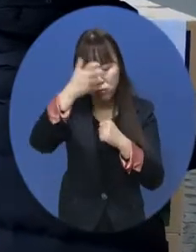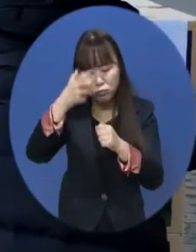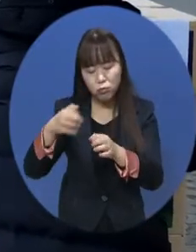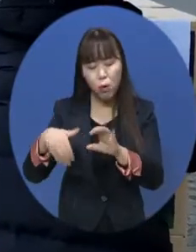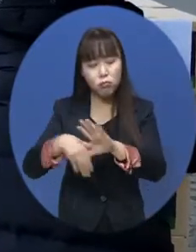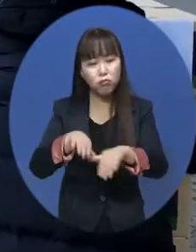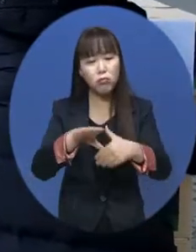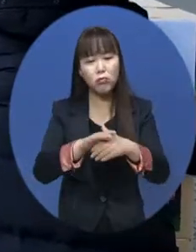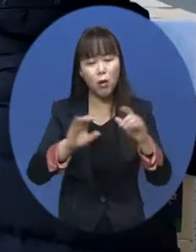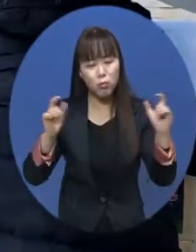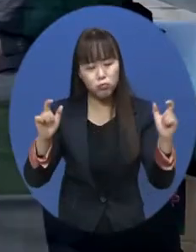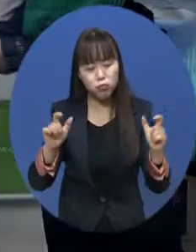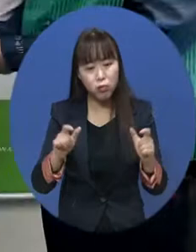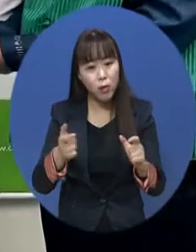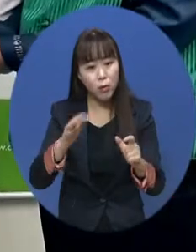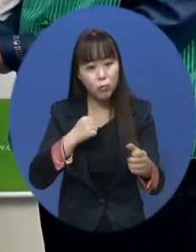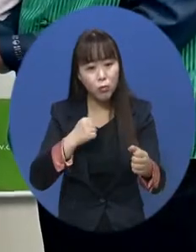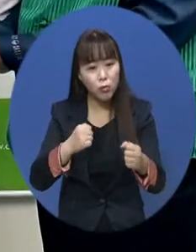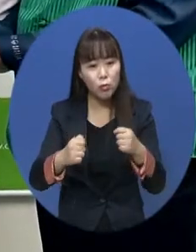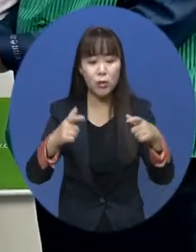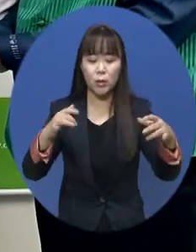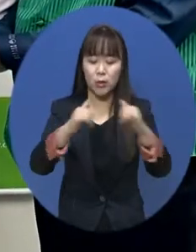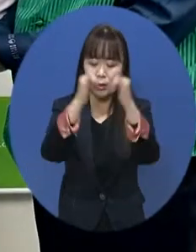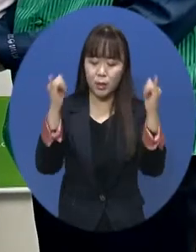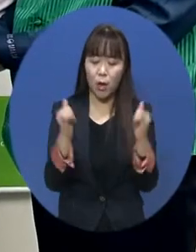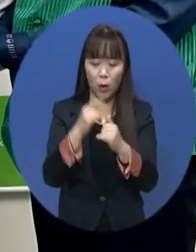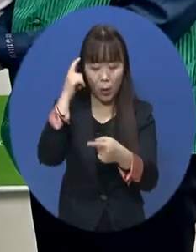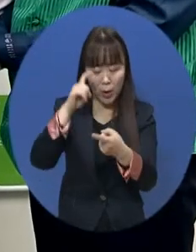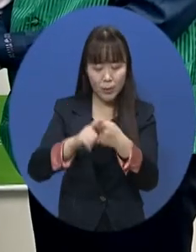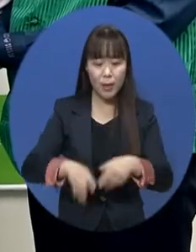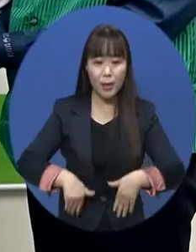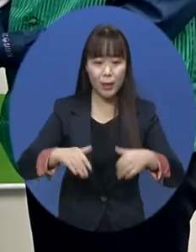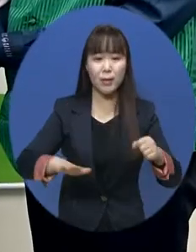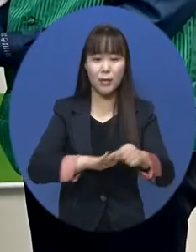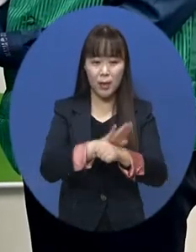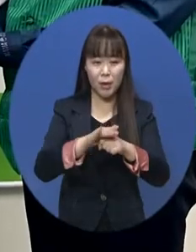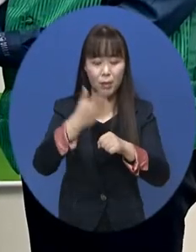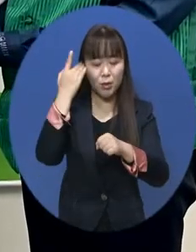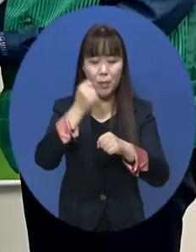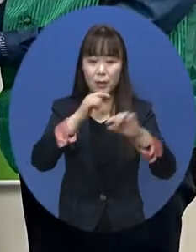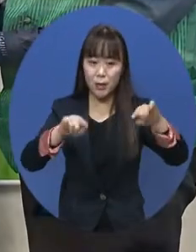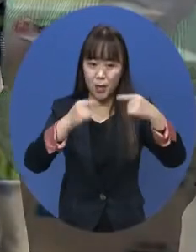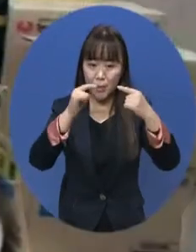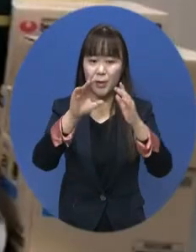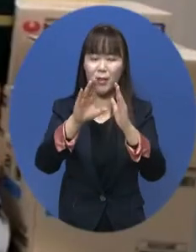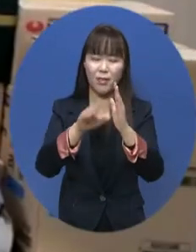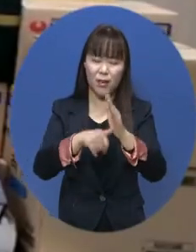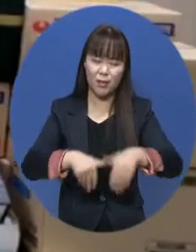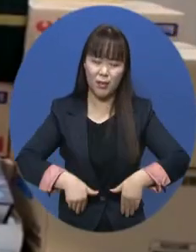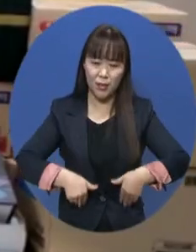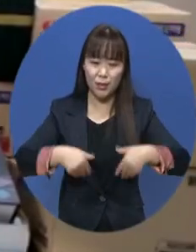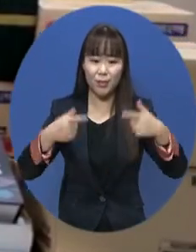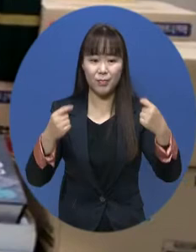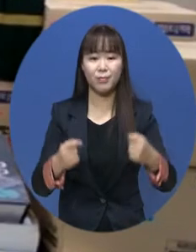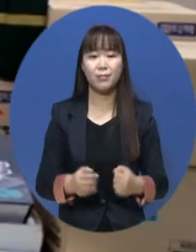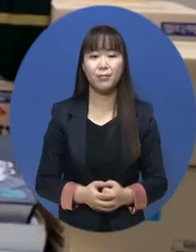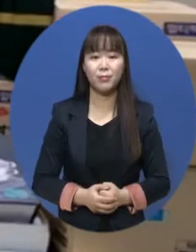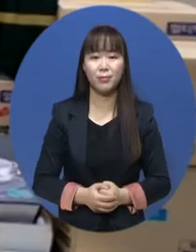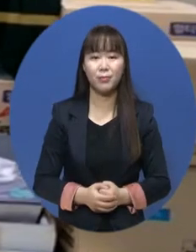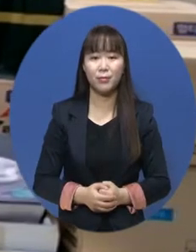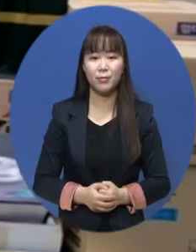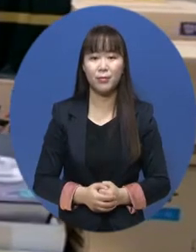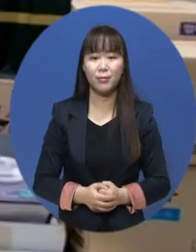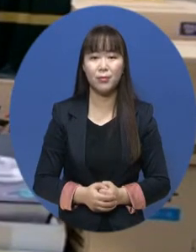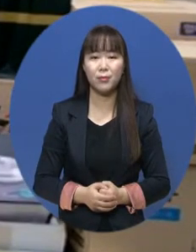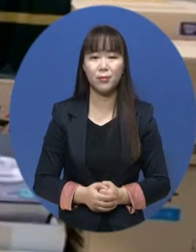위축된 와중에도 지역사회의 관심과 따뜻한 손길이 지난 설명절을 훈훈하게 했습니다. 복지TV